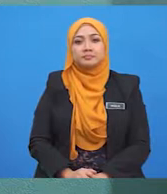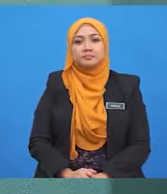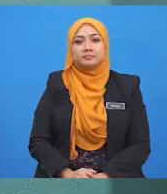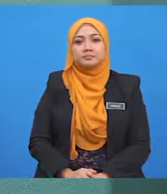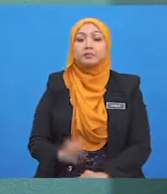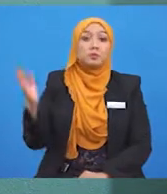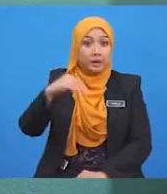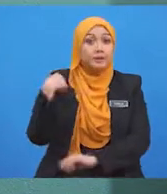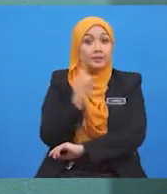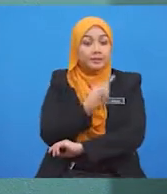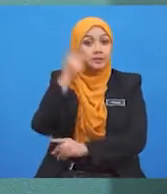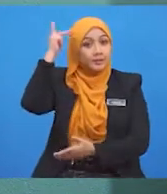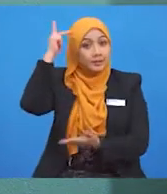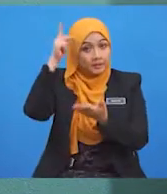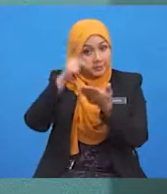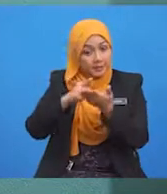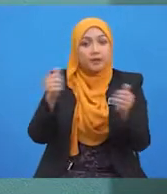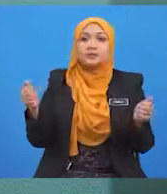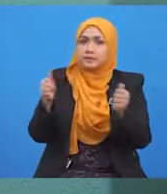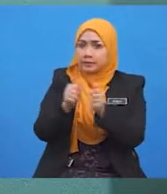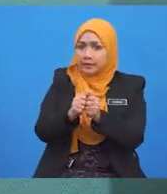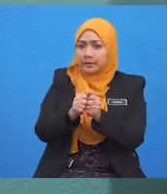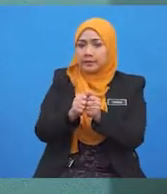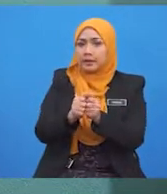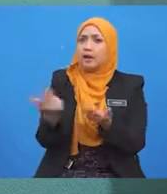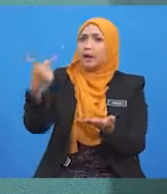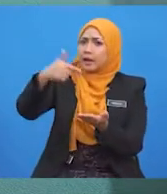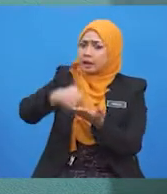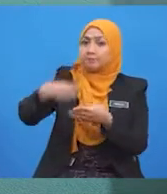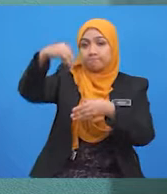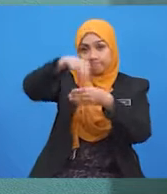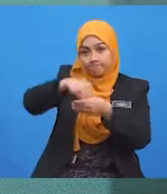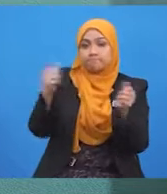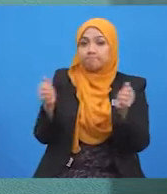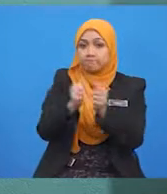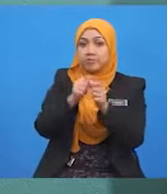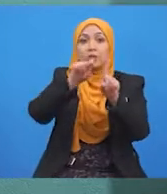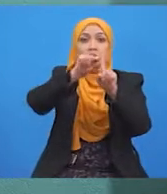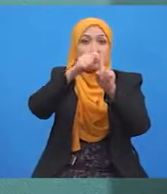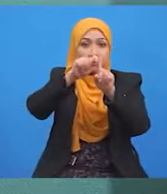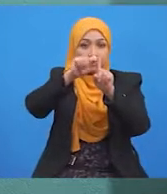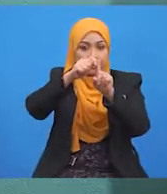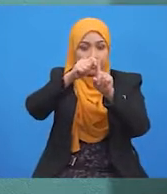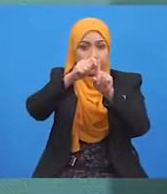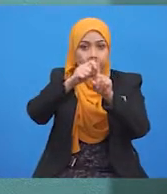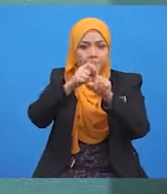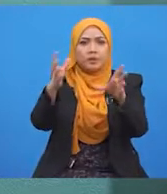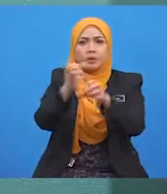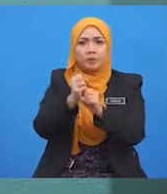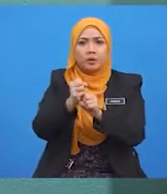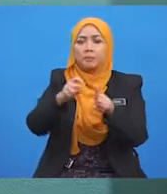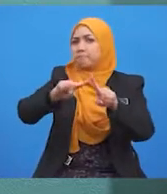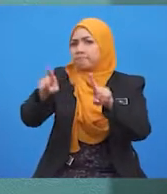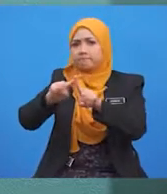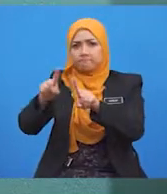Mari kita kenali dengan lebih terperinci dengan termometer terdapat pelbagai